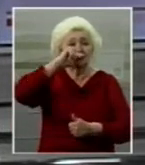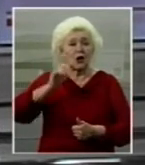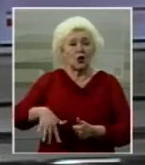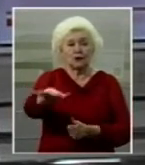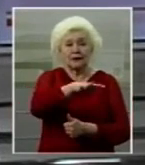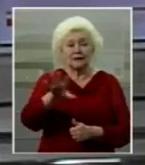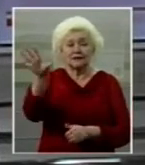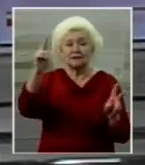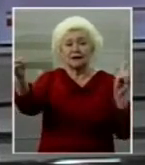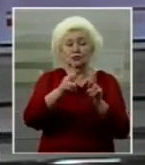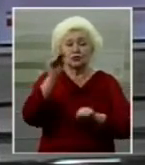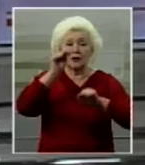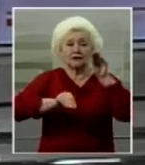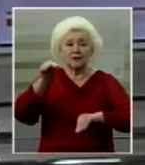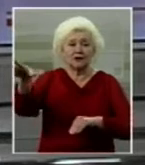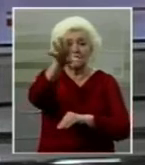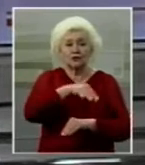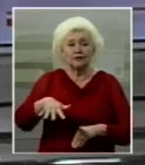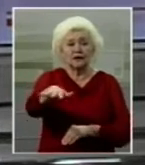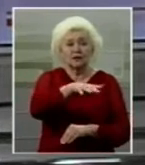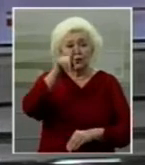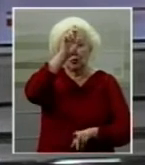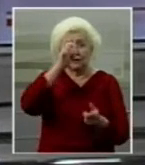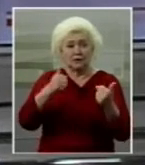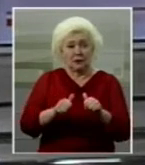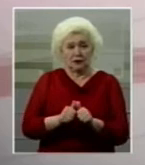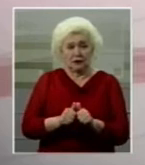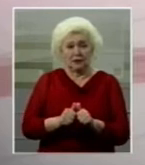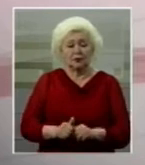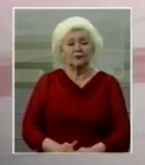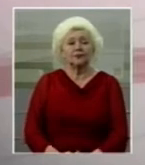де зустрічаються збірні з усіх регіонів країни.